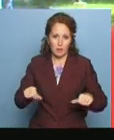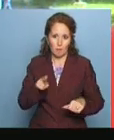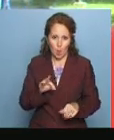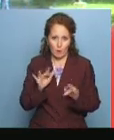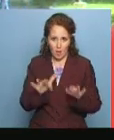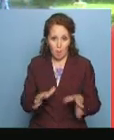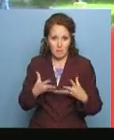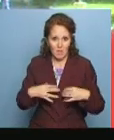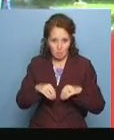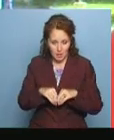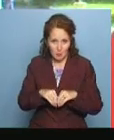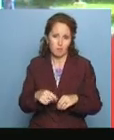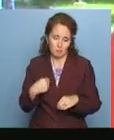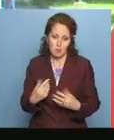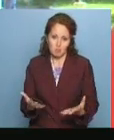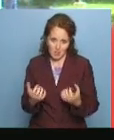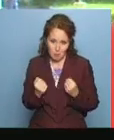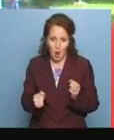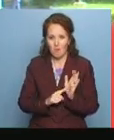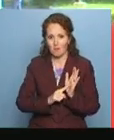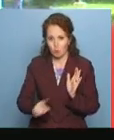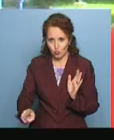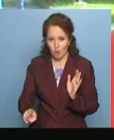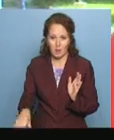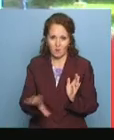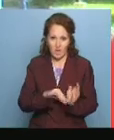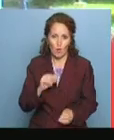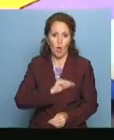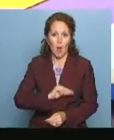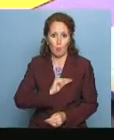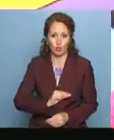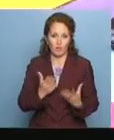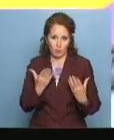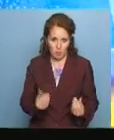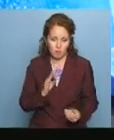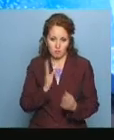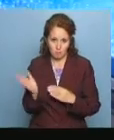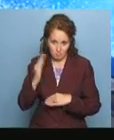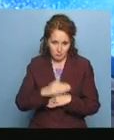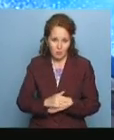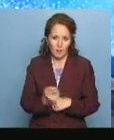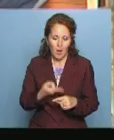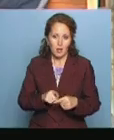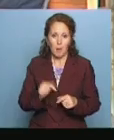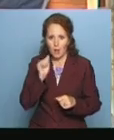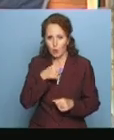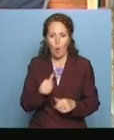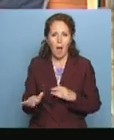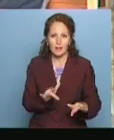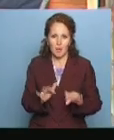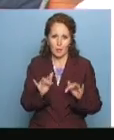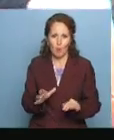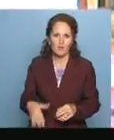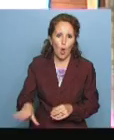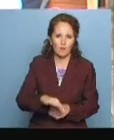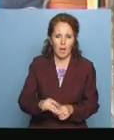мы принимаем в течение всего рабочего дня. В этом году акция проходит во всех районах республики.